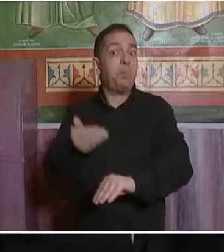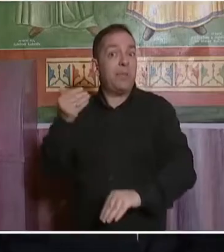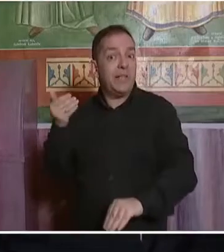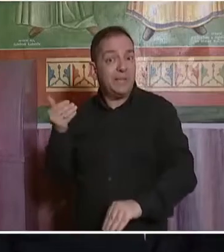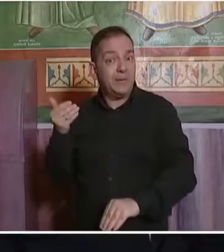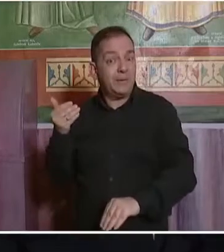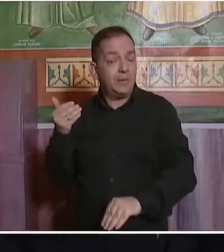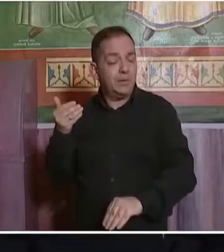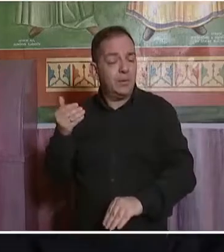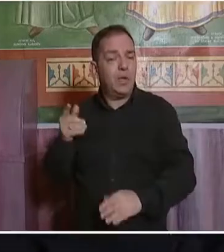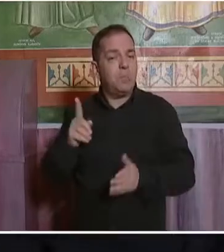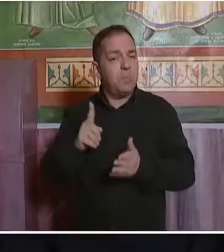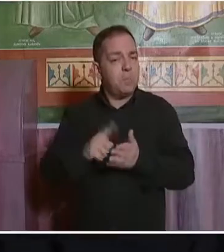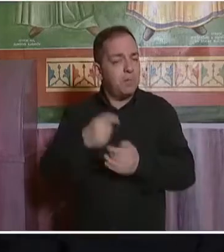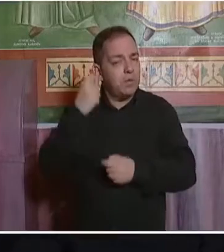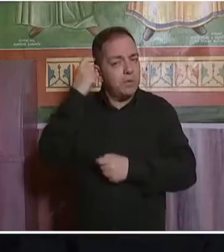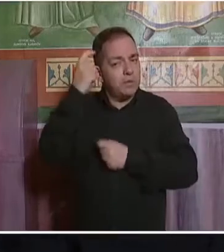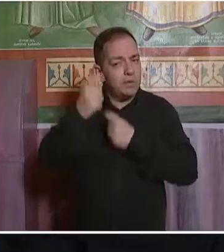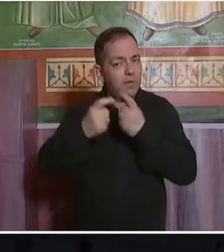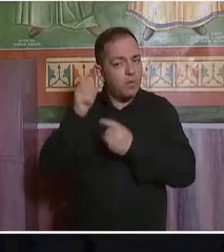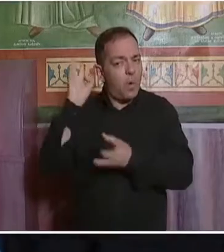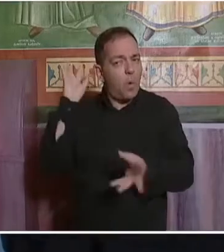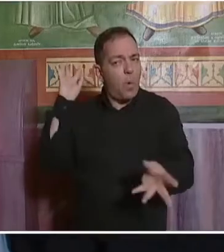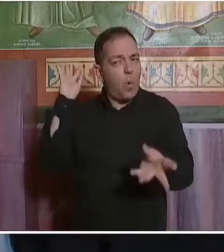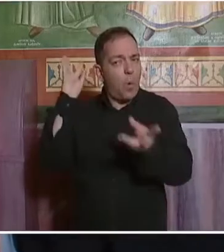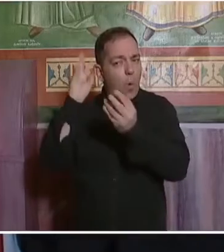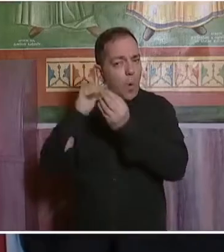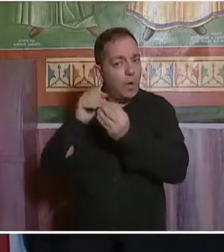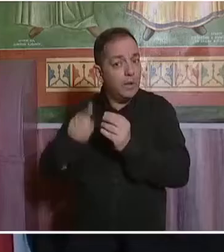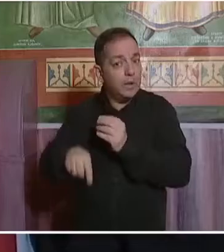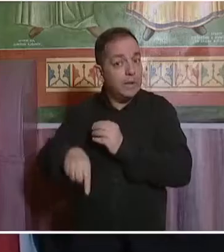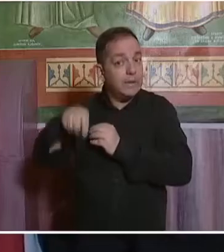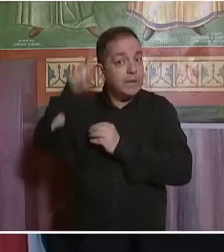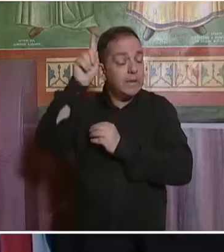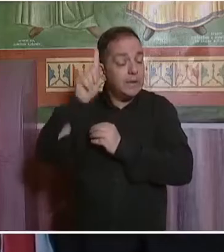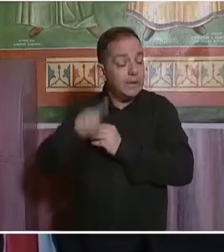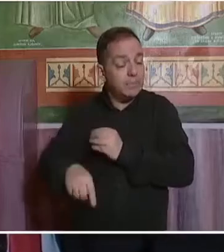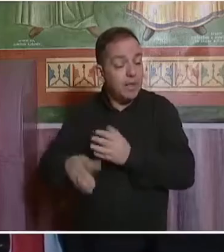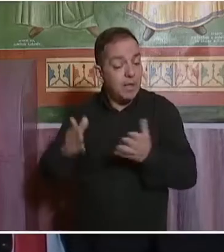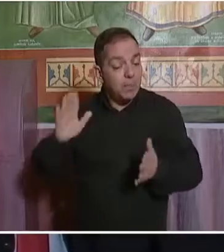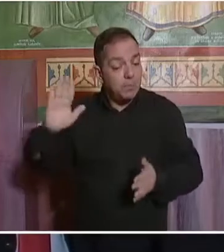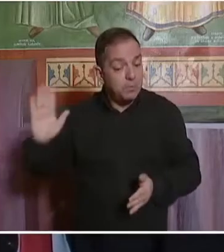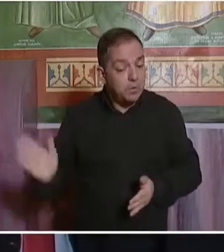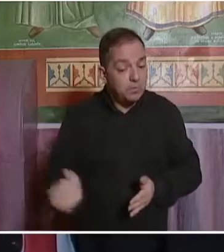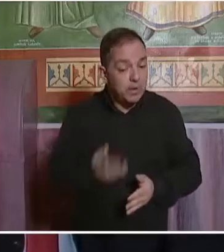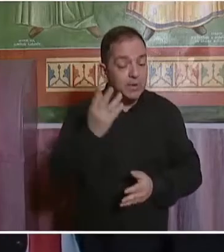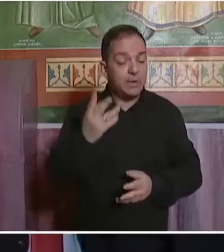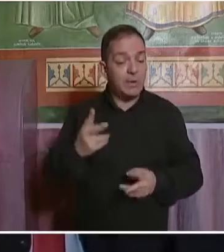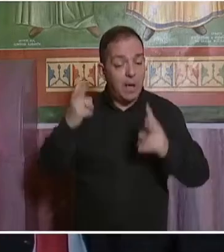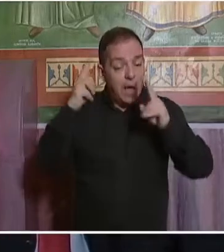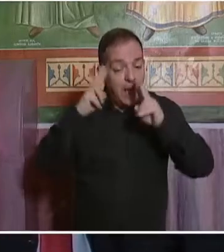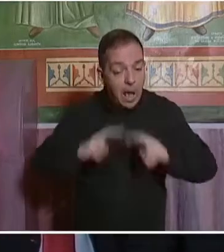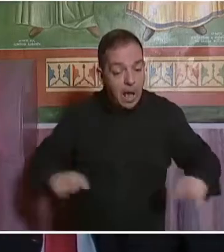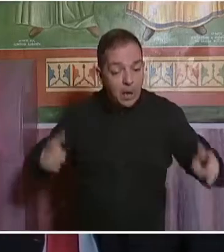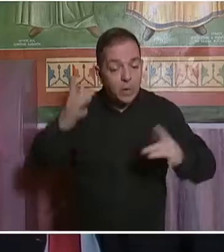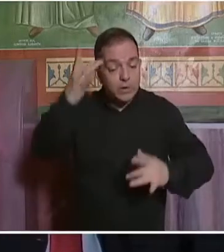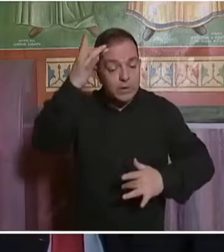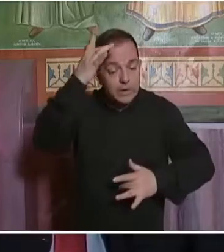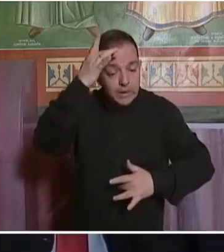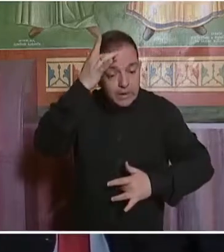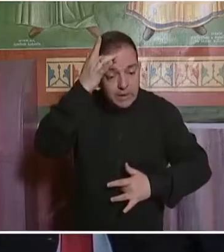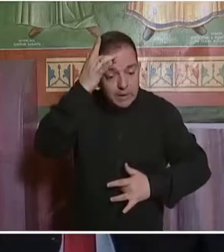κατακληθούμε, θα πρέπει, λέγει, ο καθένας μας να ελέγχει τη συνείδησή του δια